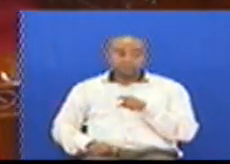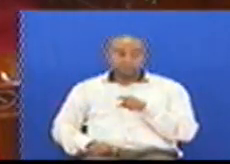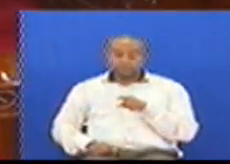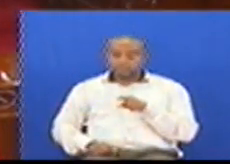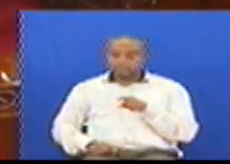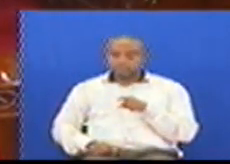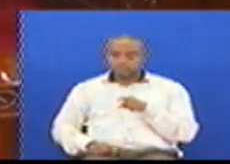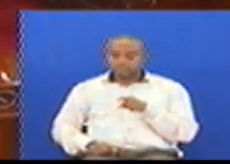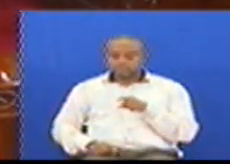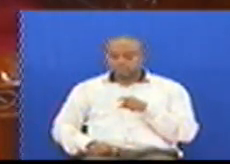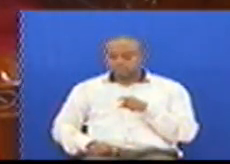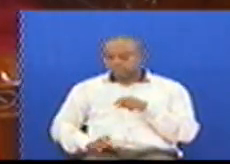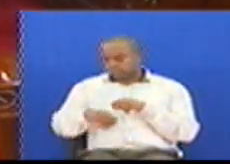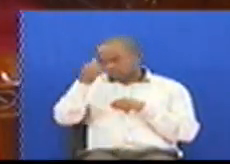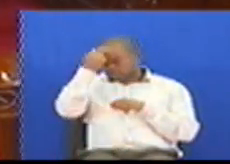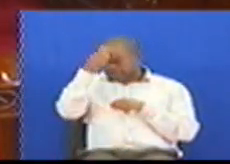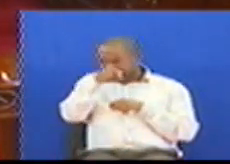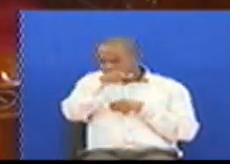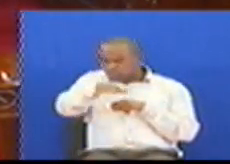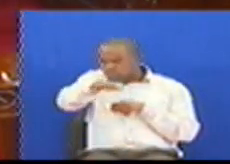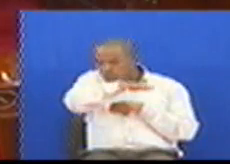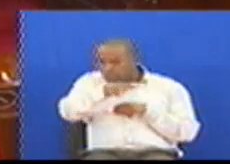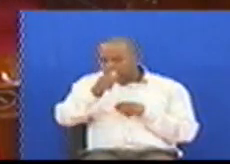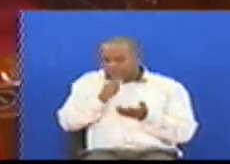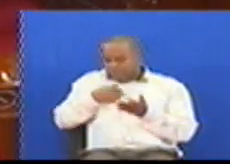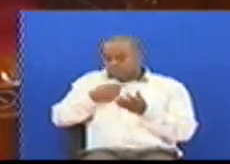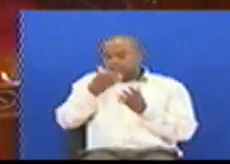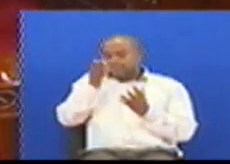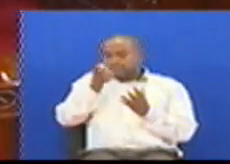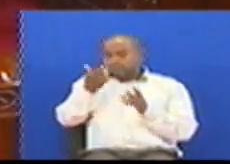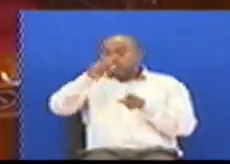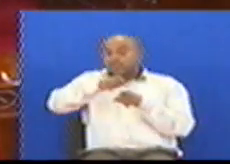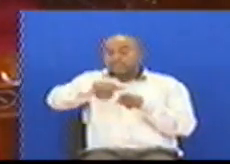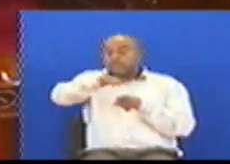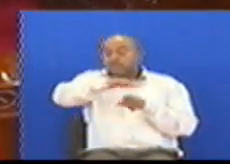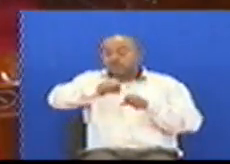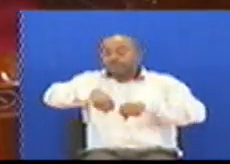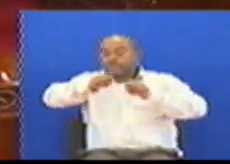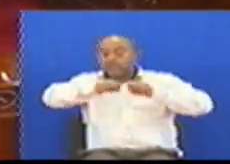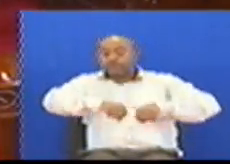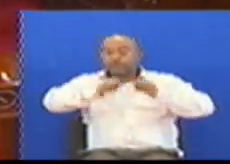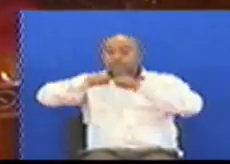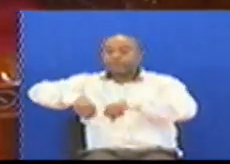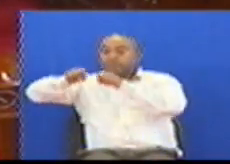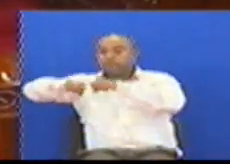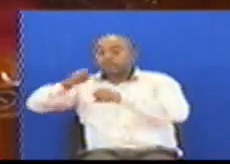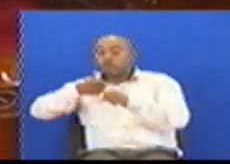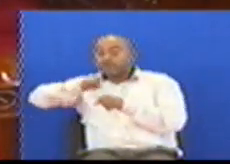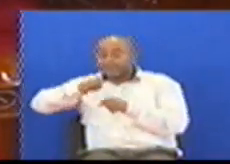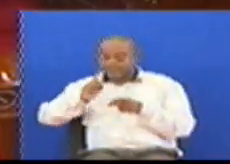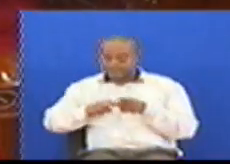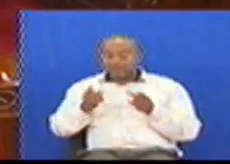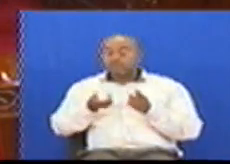Katikati hapa tuliongeza sana maeneo ya utawala. Na tukaongeza sana hata maeneo ya